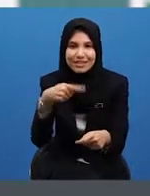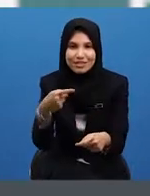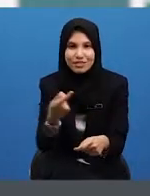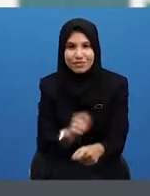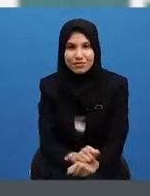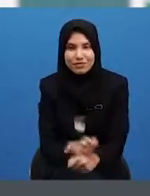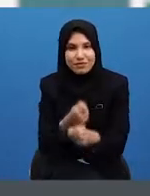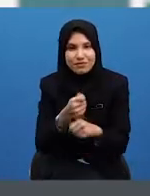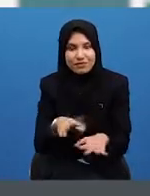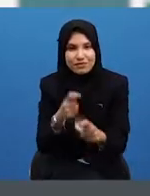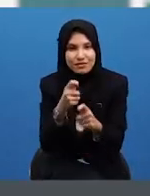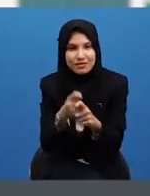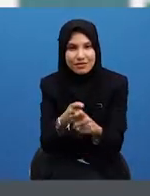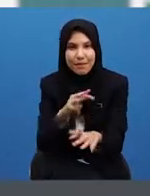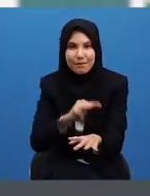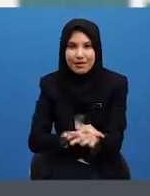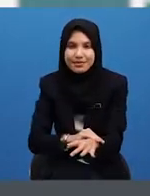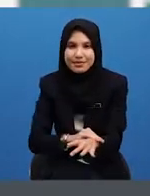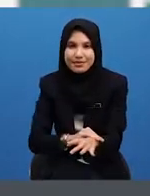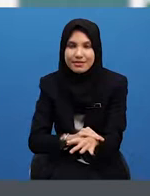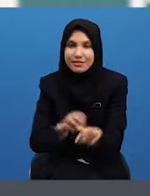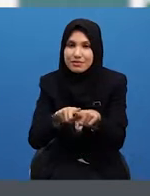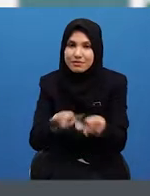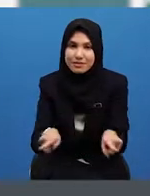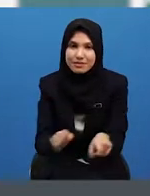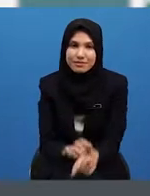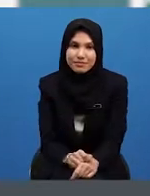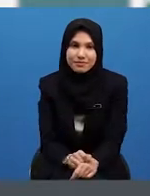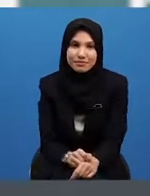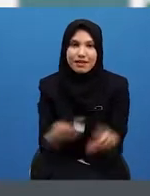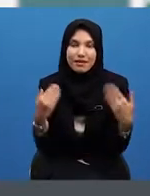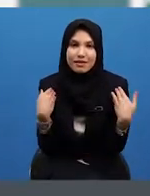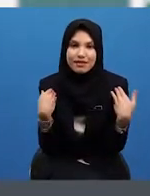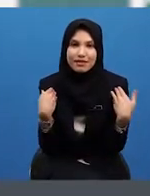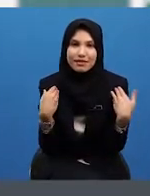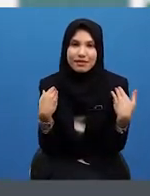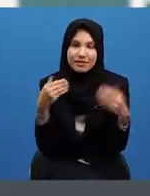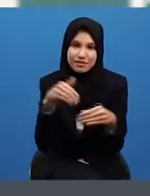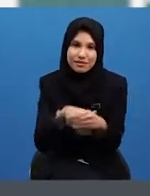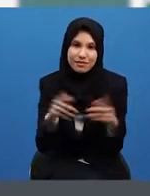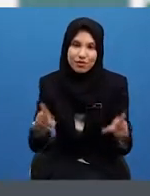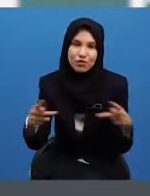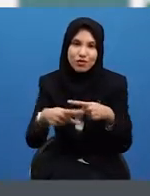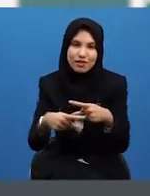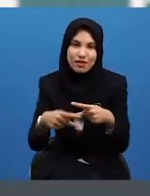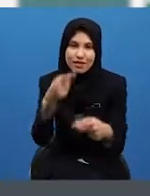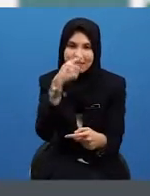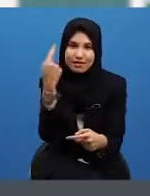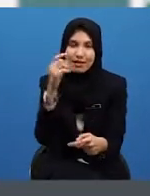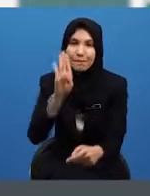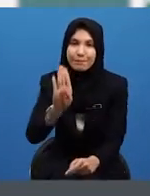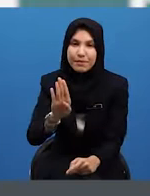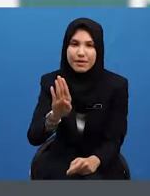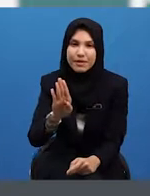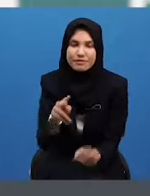sudah tentulah masenja berbezel keadaan didalam kotak hitam by